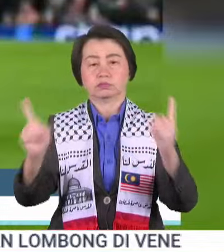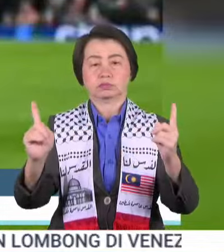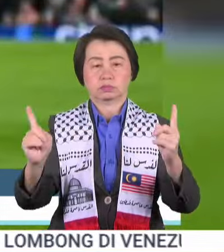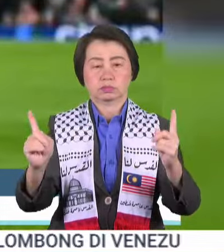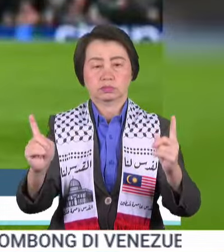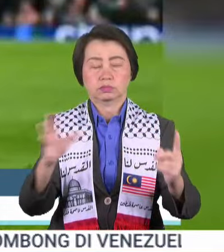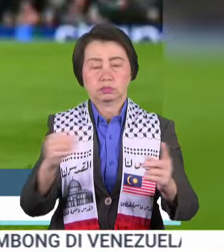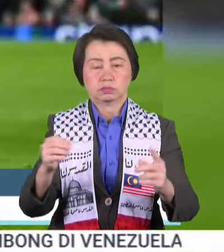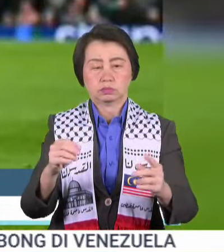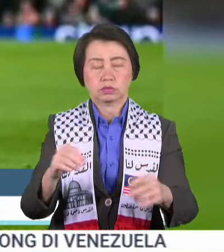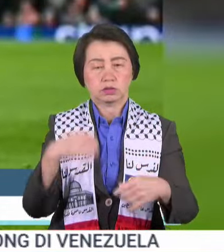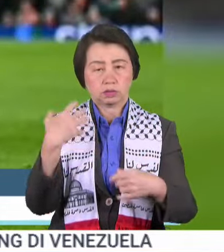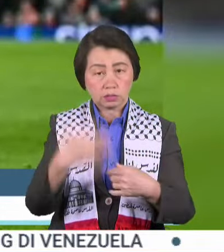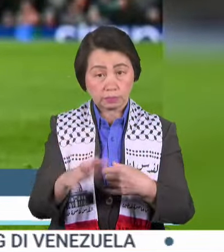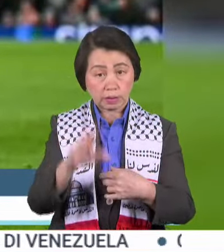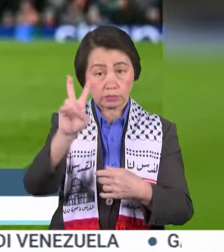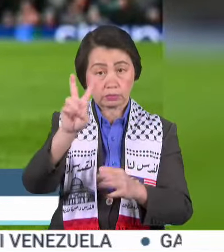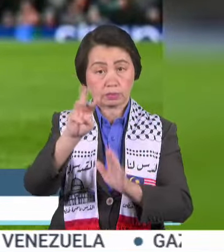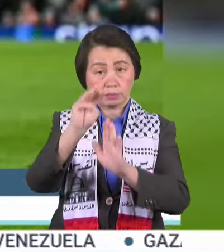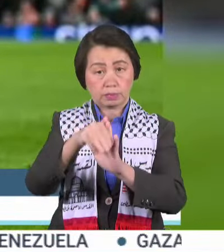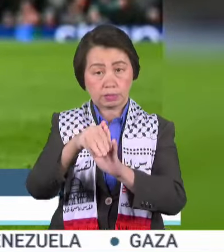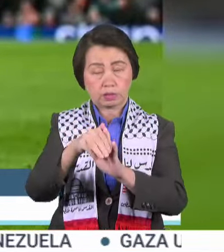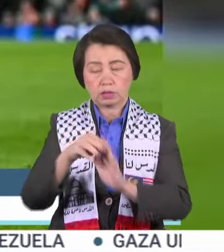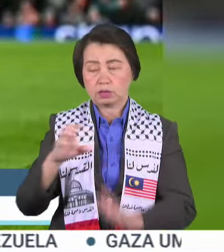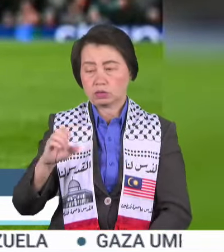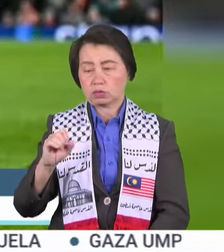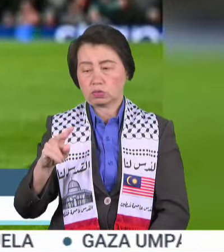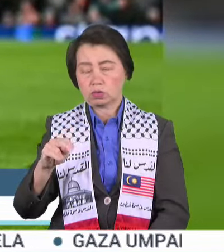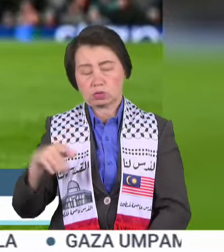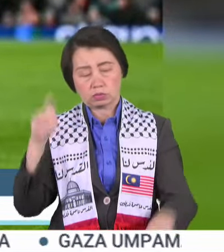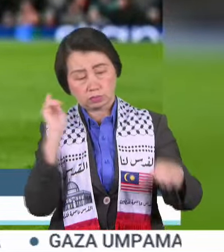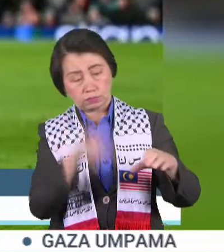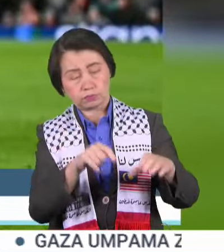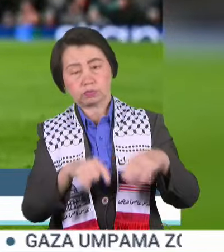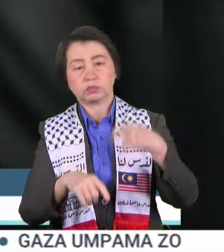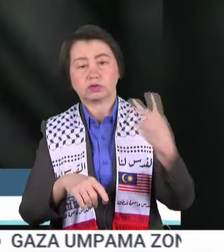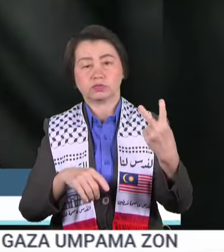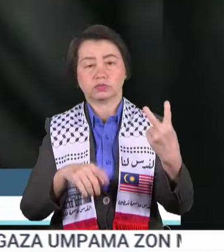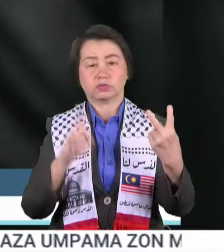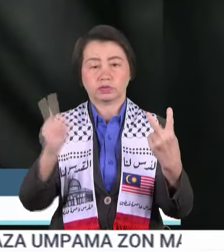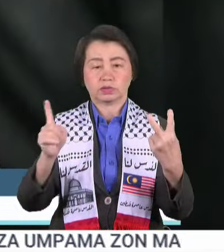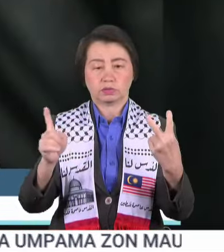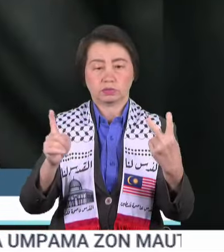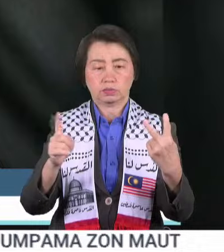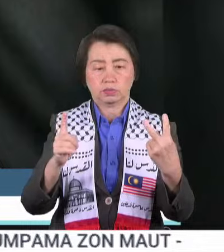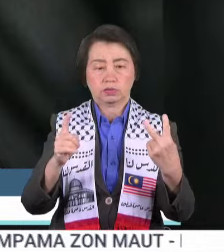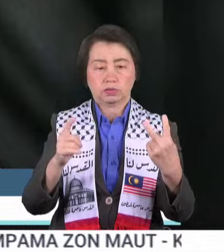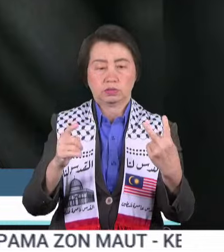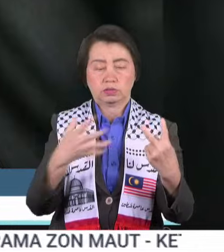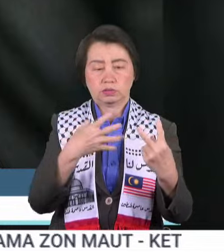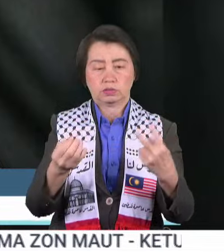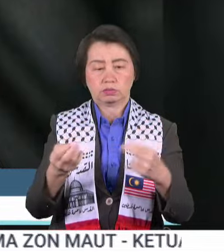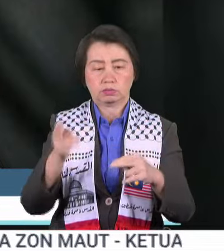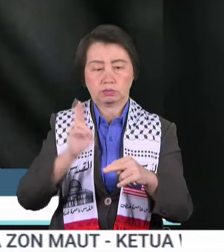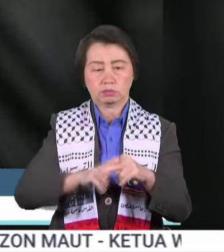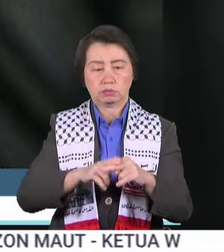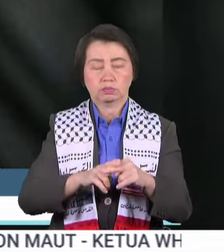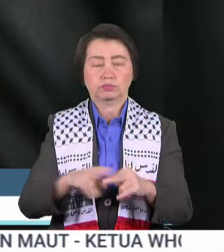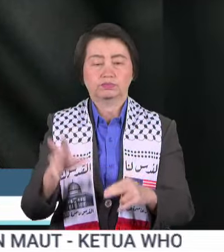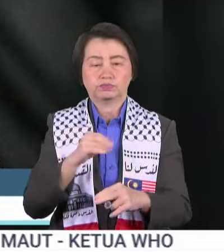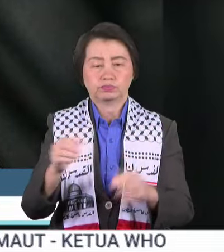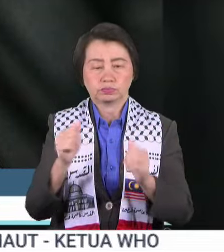ke-56. Berselang 2 minit kemudian, Cody Gakpo menyumbat gol kedua sebelum derita Luton ditambah Luis